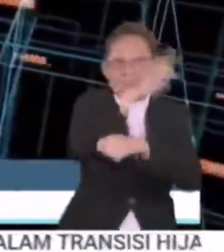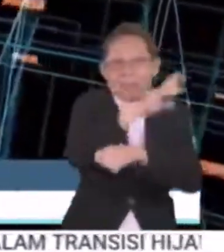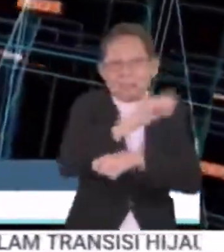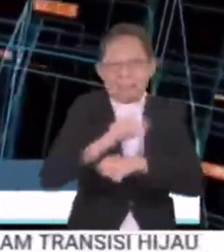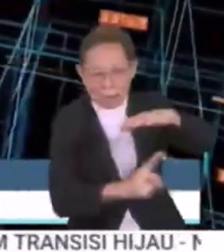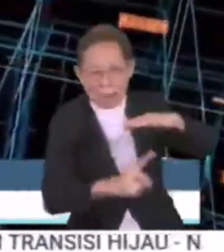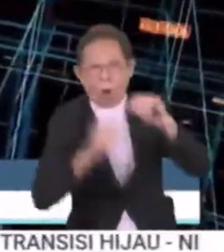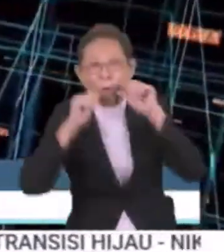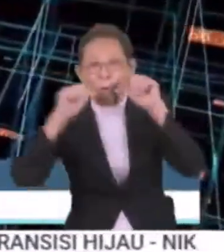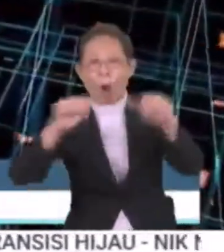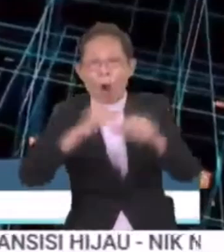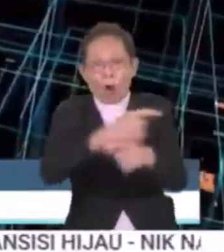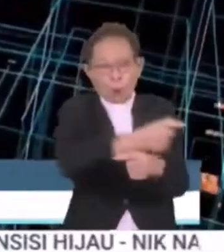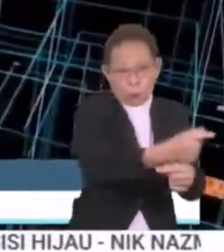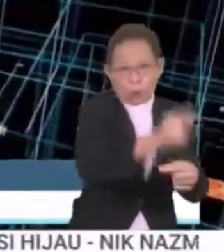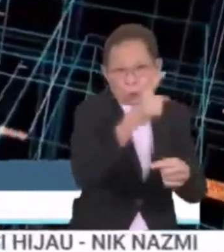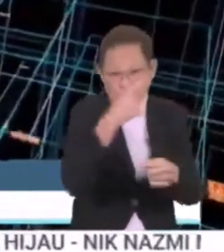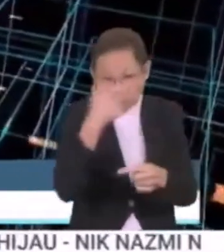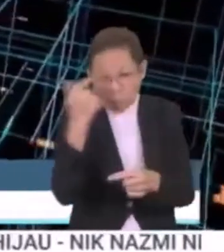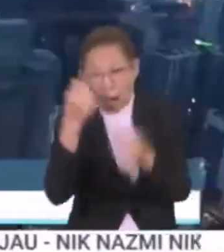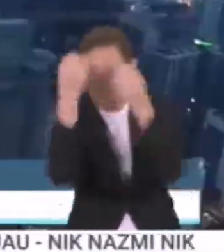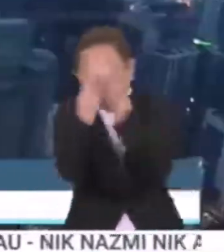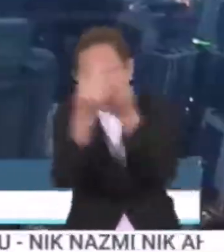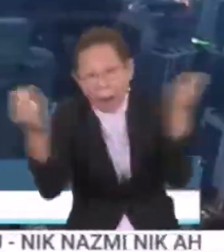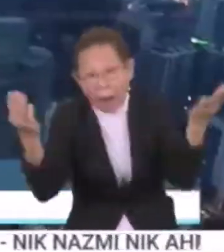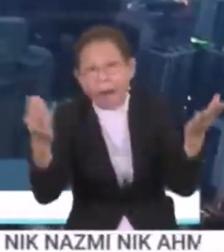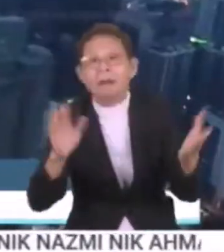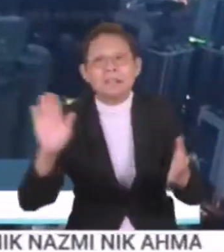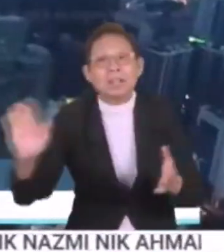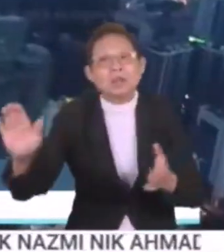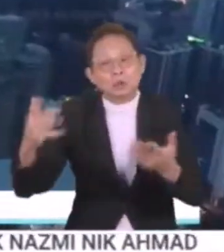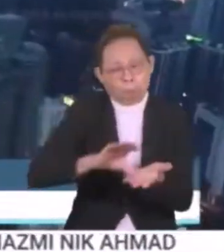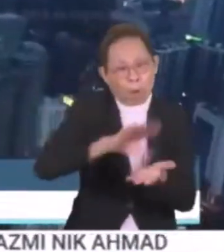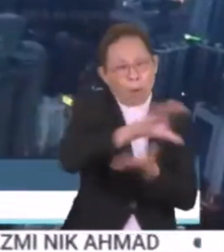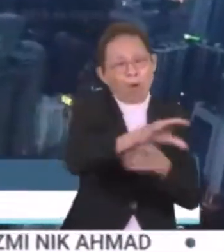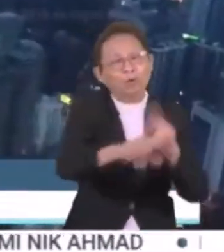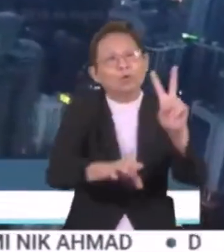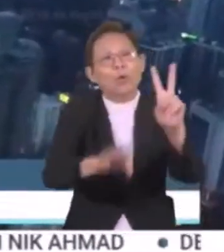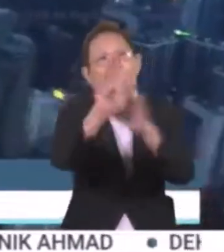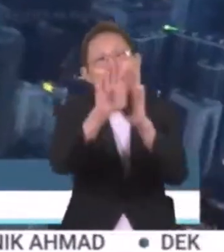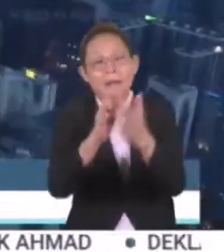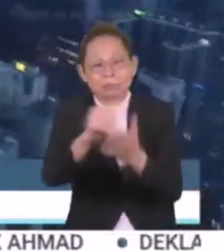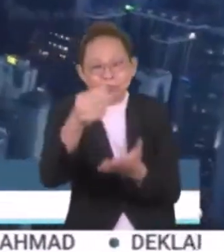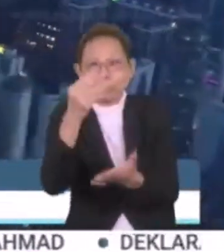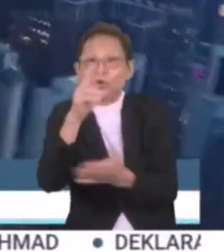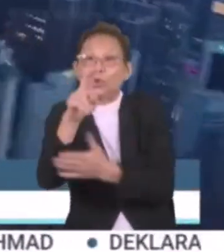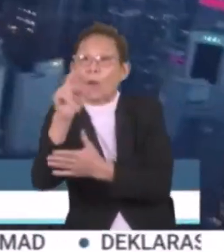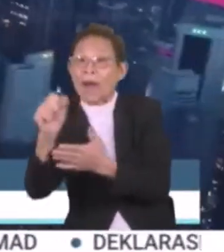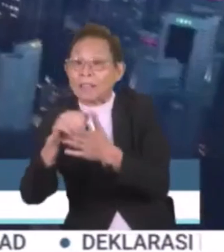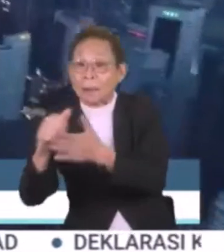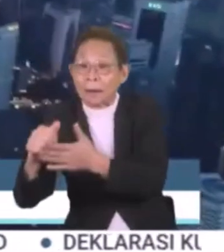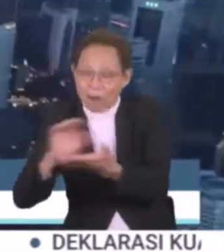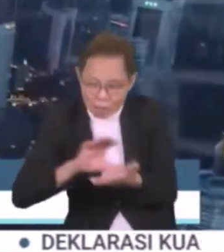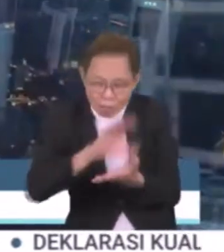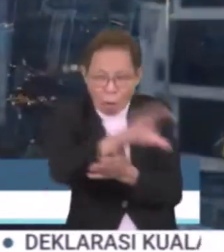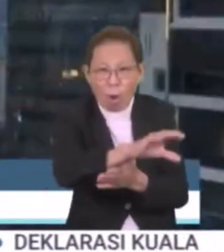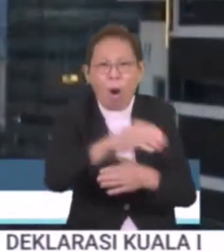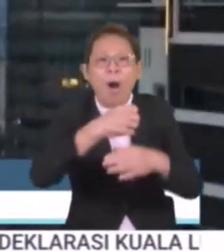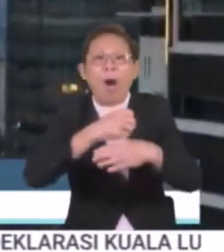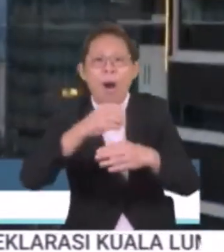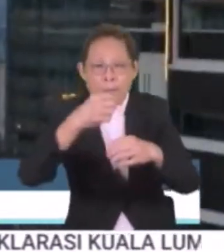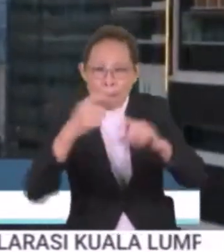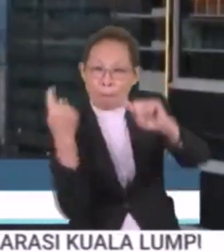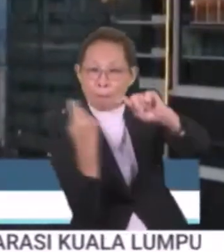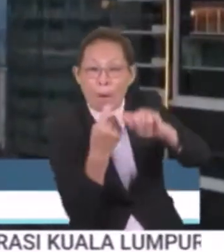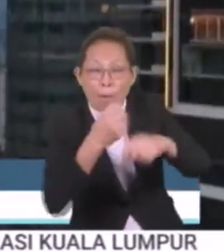Kerajaan dan Dasar Awam Google Karim Bhatia memaklumkan pihaknya melabur $2 bilion untuk bina pusat data